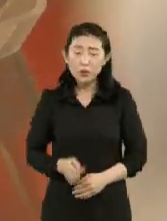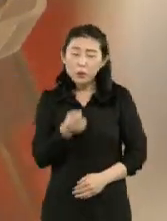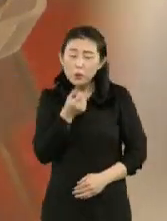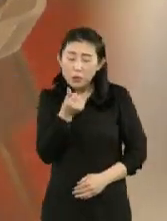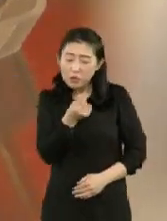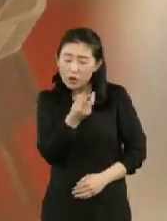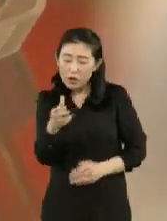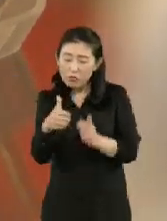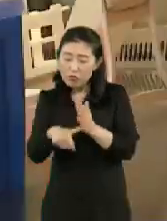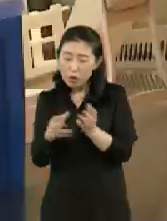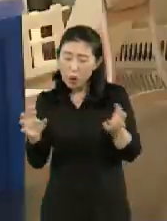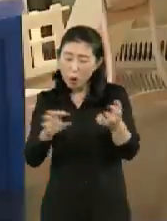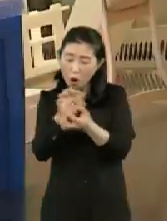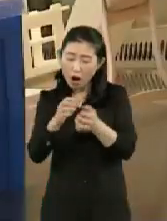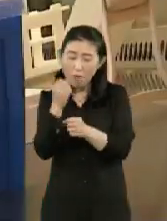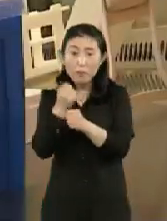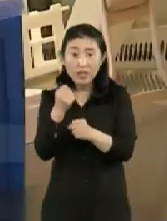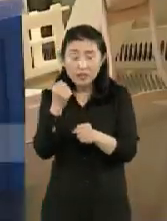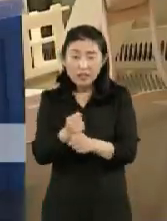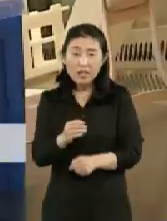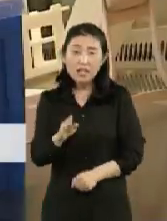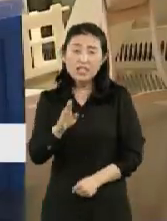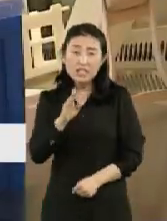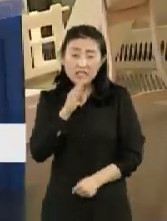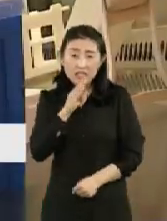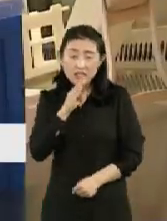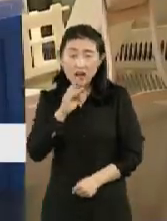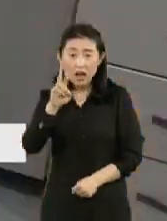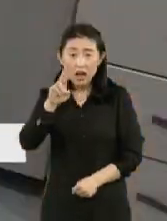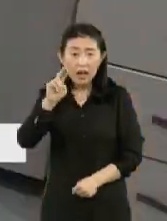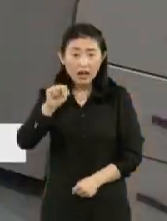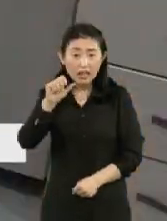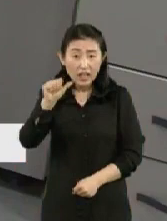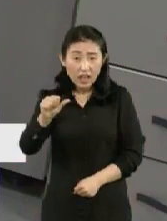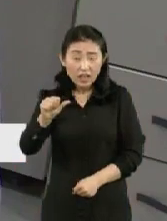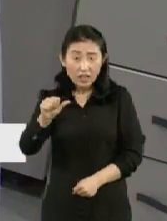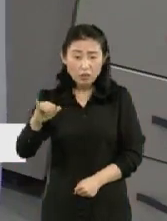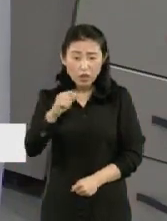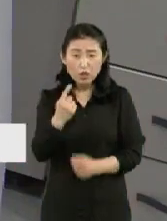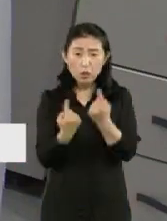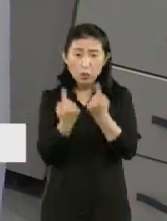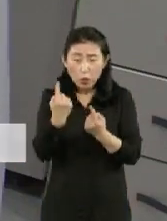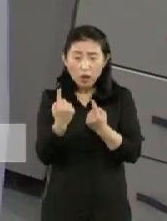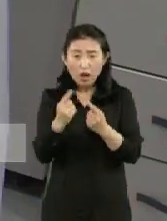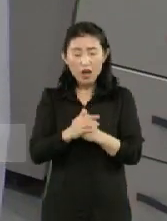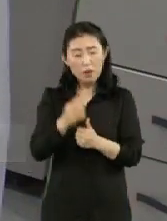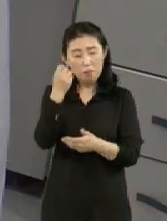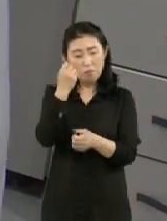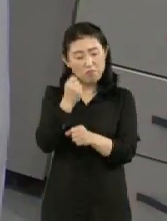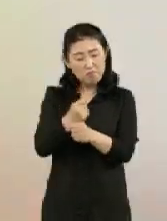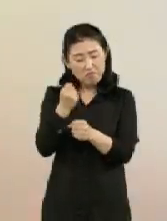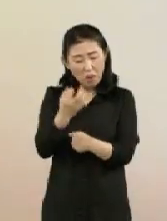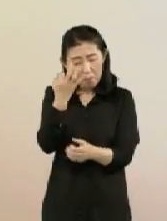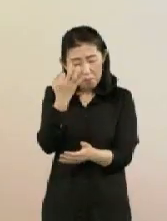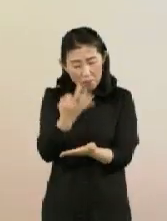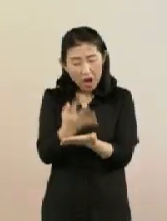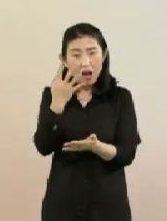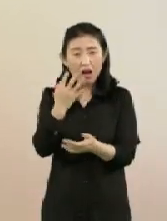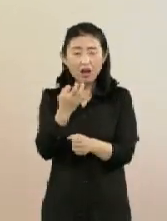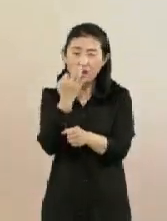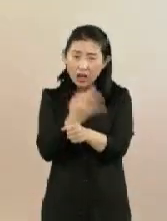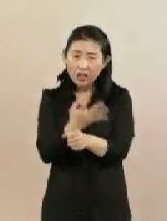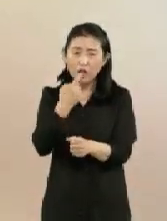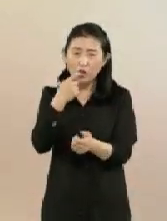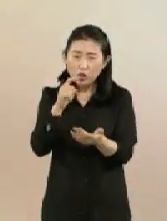여러 물질들로 합성해 실제 바이러스 RNA 형태의 고분자 화합물보다 만들기가 수월하고 생산